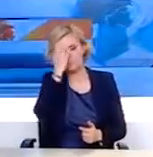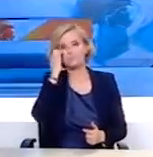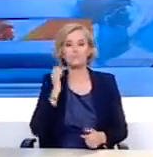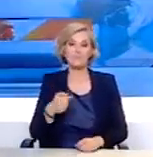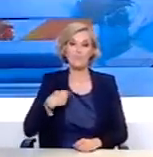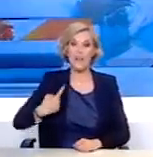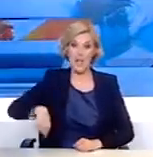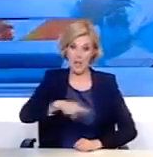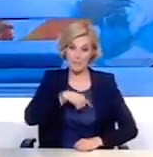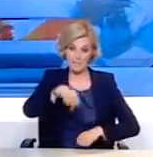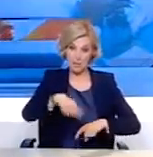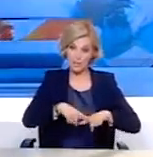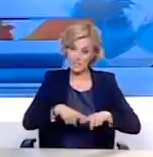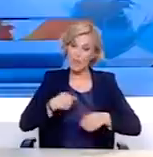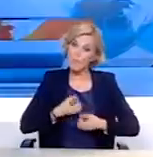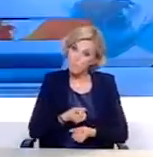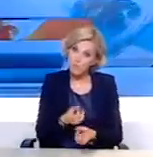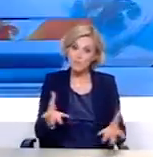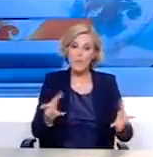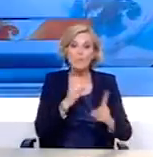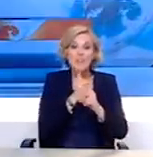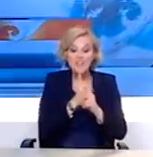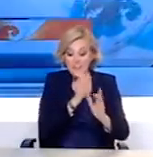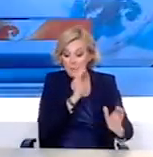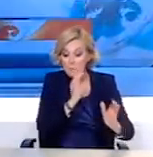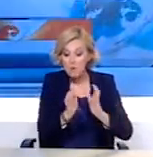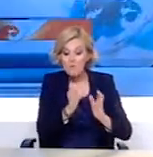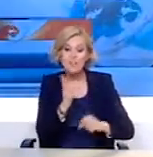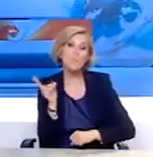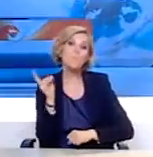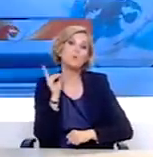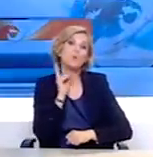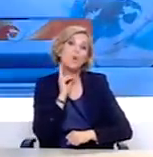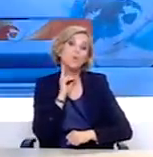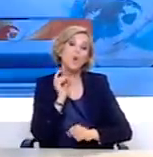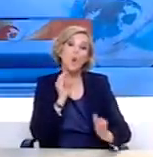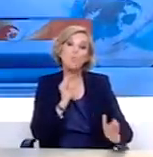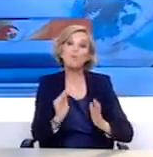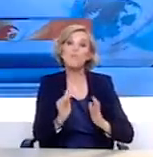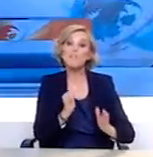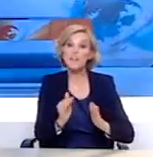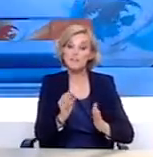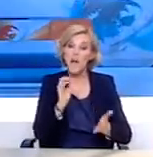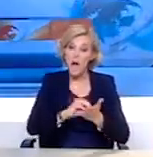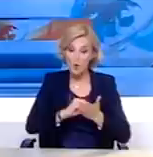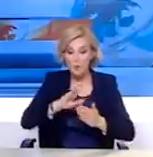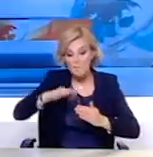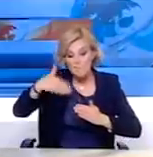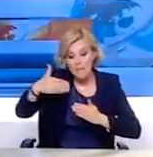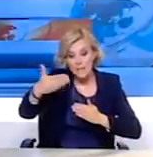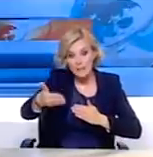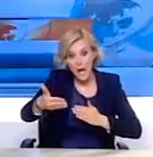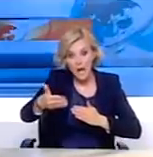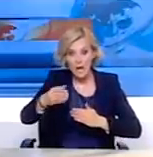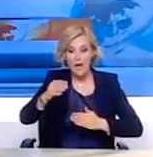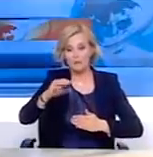αποφασίσαμε να το προσφέρουμε και παράλληλα με το πρωτόκολλο προφύλαξης προσφέραμε και ένα πρωτόκολλο μετεκθεσιακής προφύλαξης, που